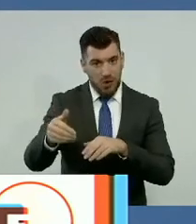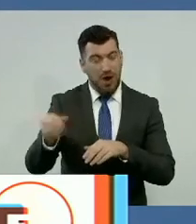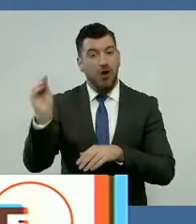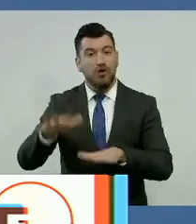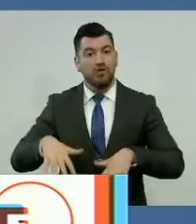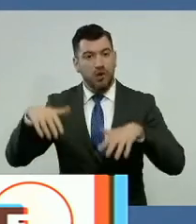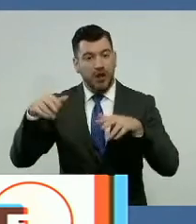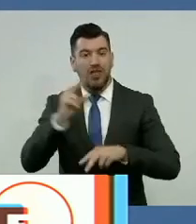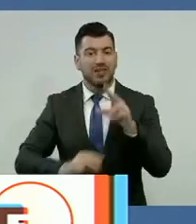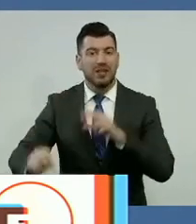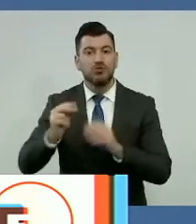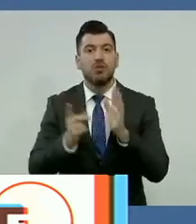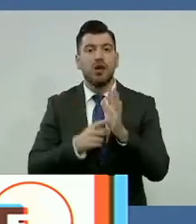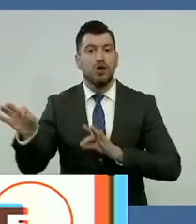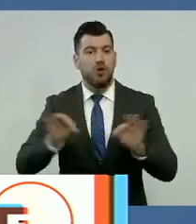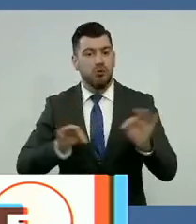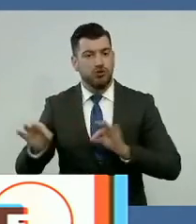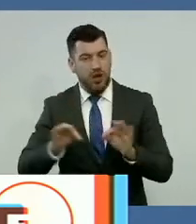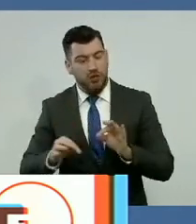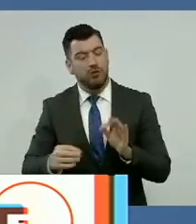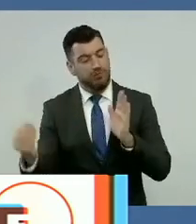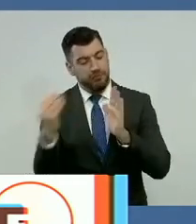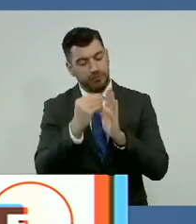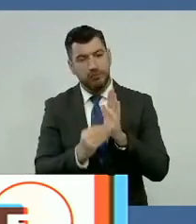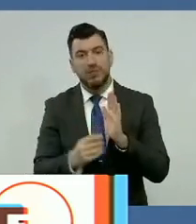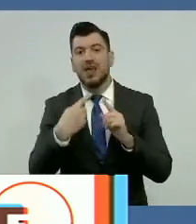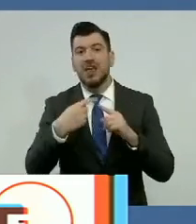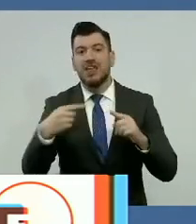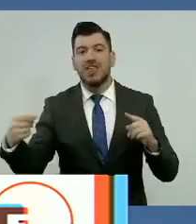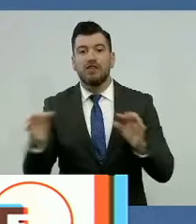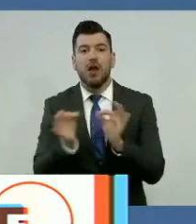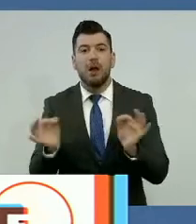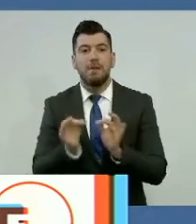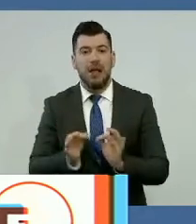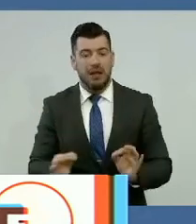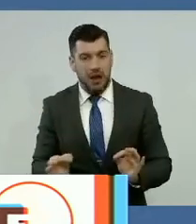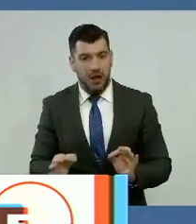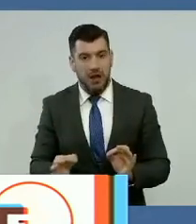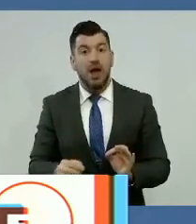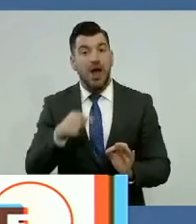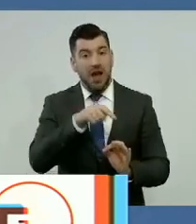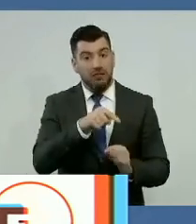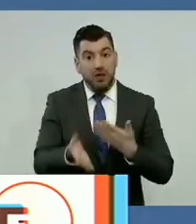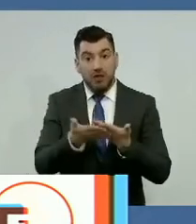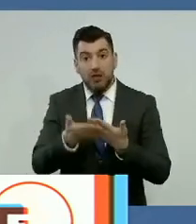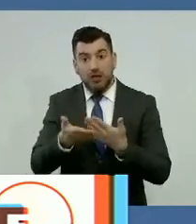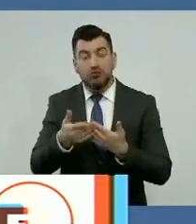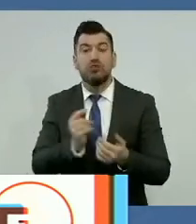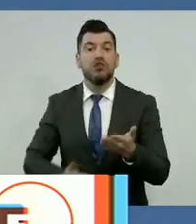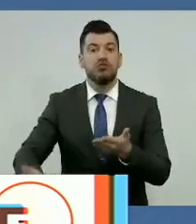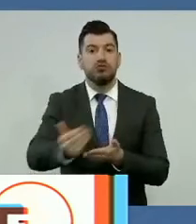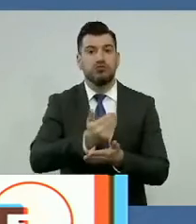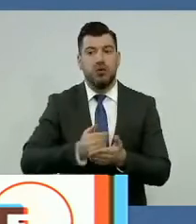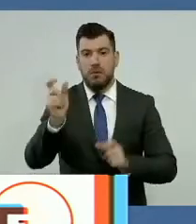Βουλή, περιέχονται πρόσθετες παρεμβάσεις που ενισχύουν το διαθέσιμο εισόδημα του πολίτη, κυρίως μεσαίας